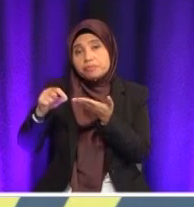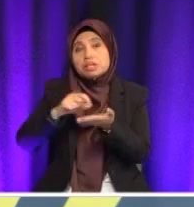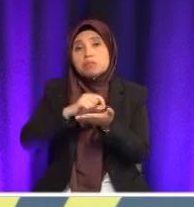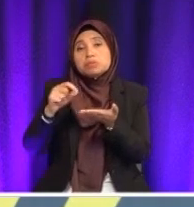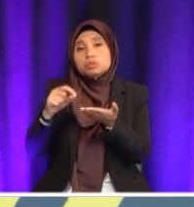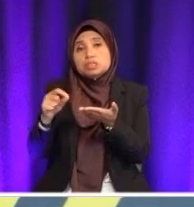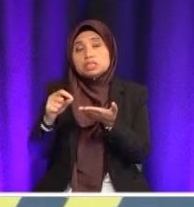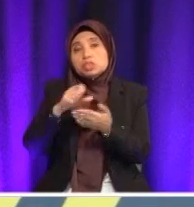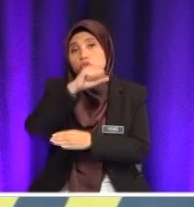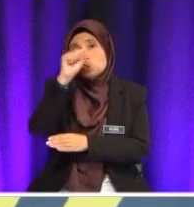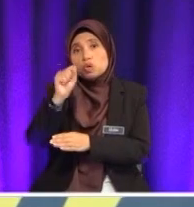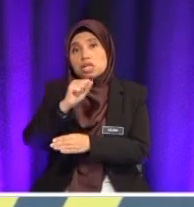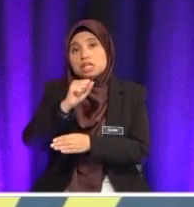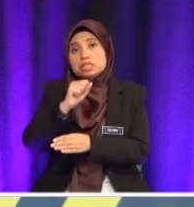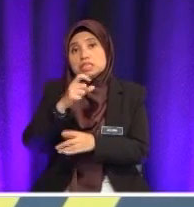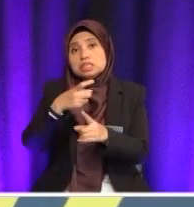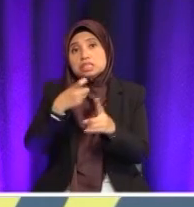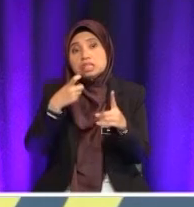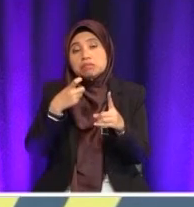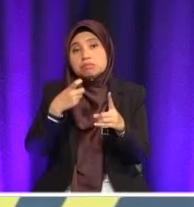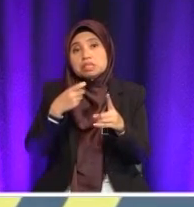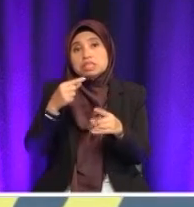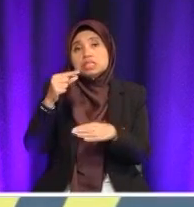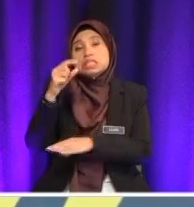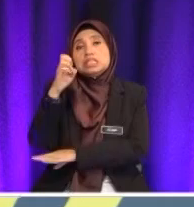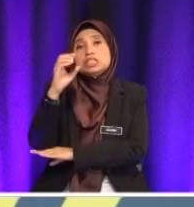juga Sama juga depade juga